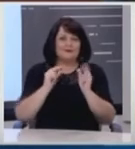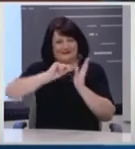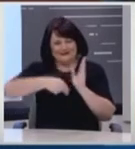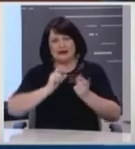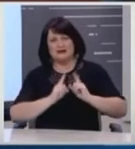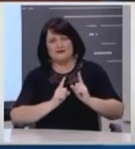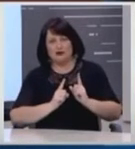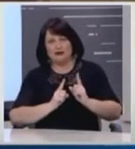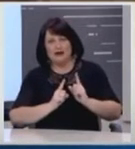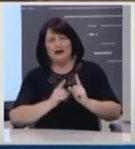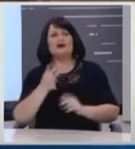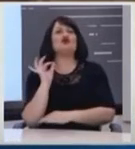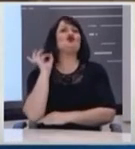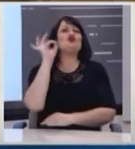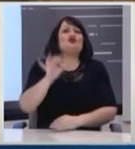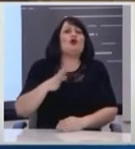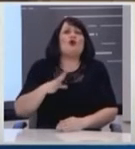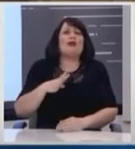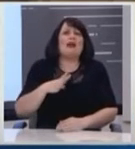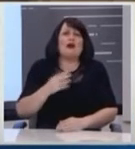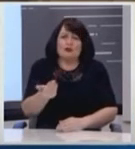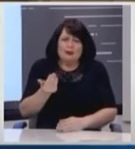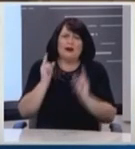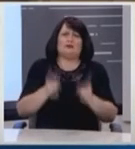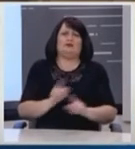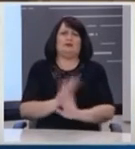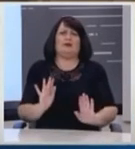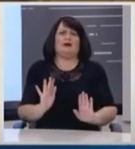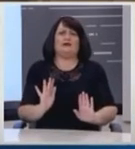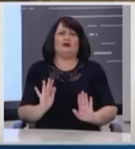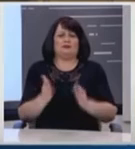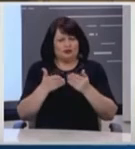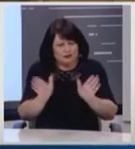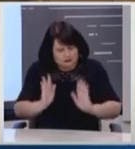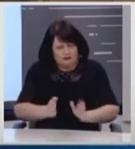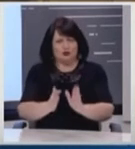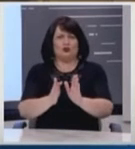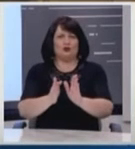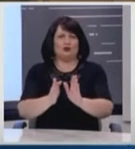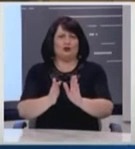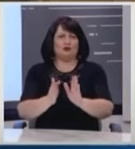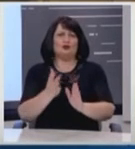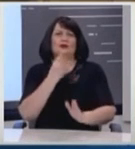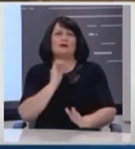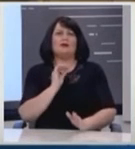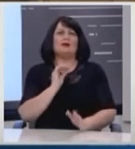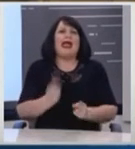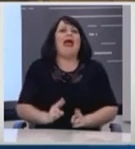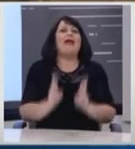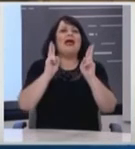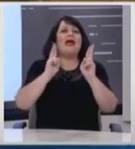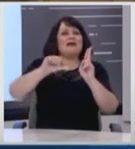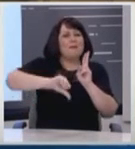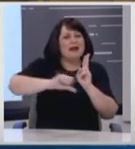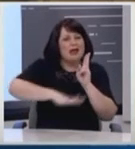συμφωνία στοχεύουν στη δημιουργία τετελεσμένων με στόχο να ανοίξει ο δρόμος για την εκμετάλλευση των ενεργειακών κοιτασμάτων